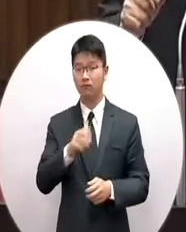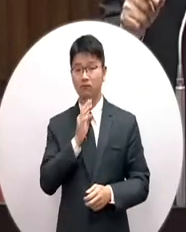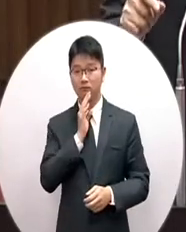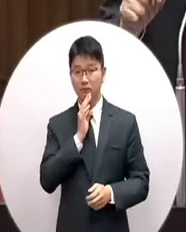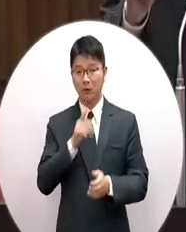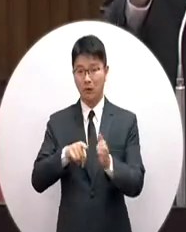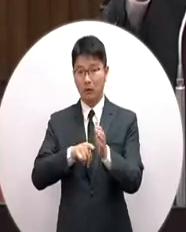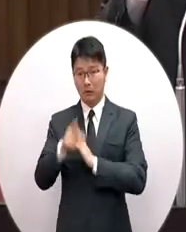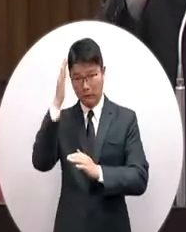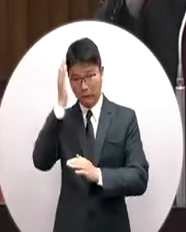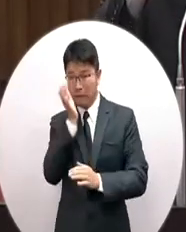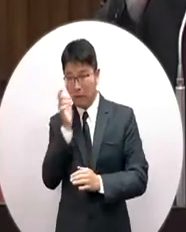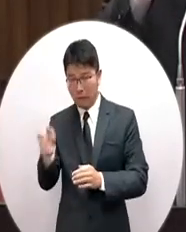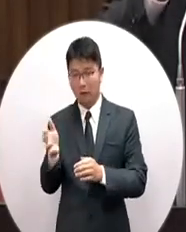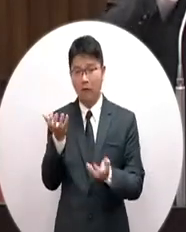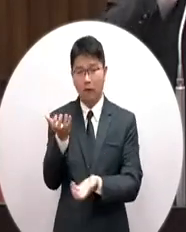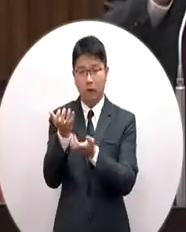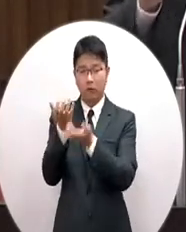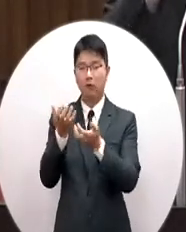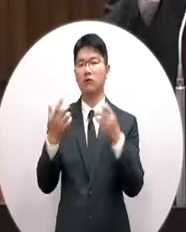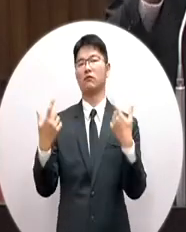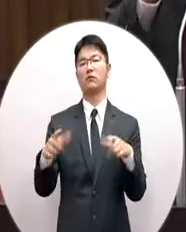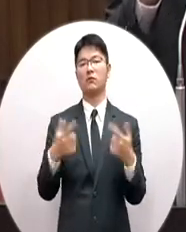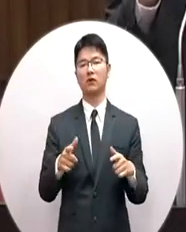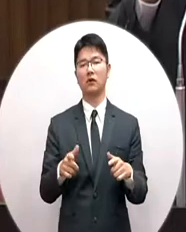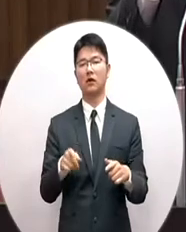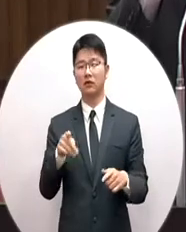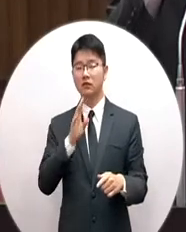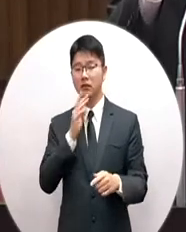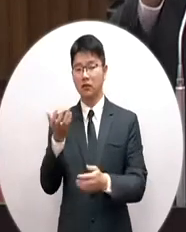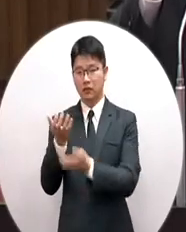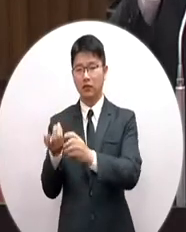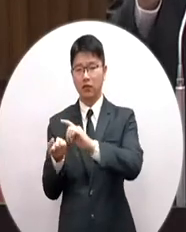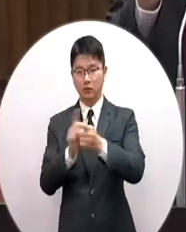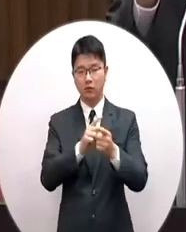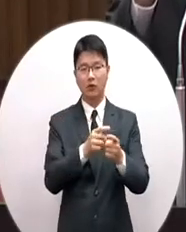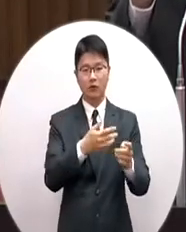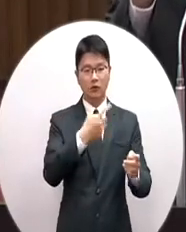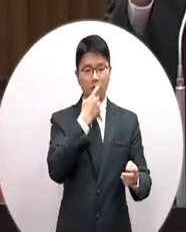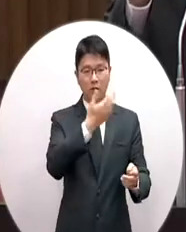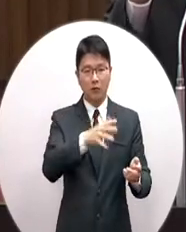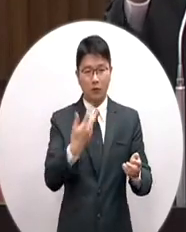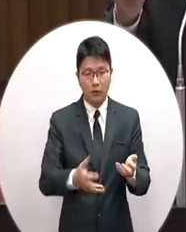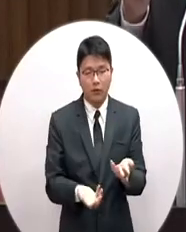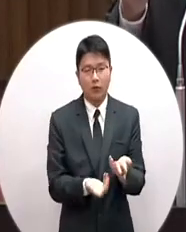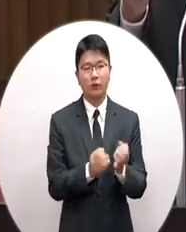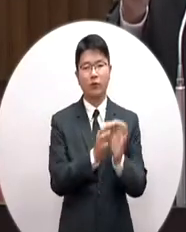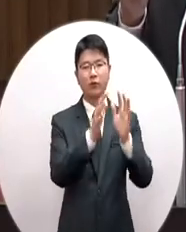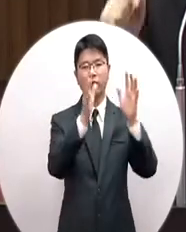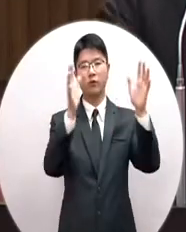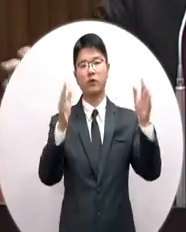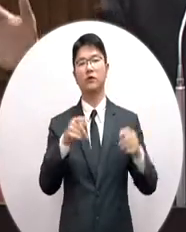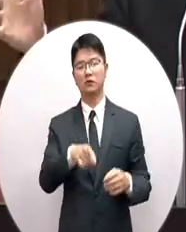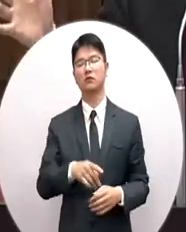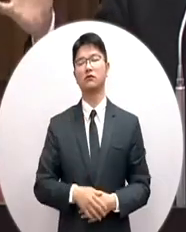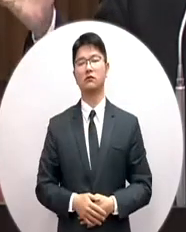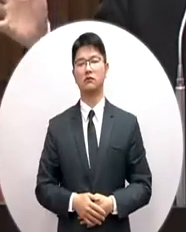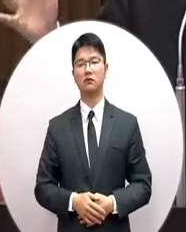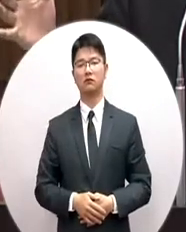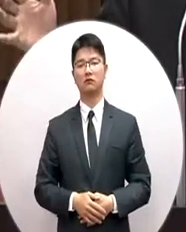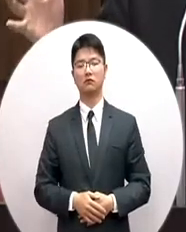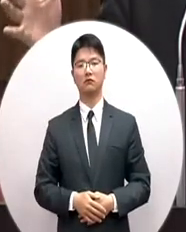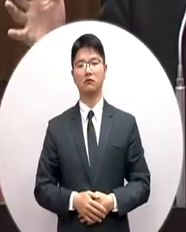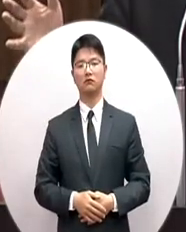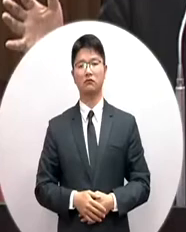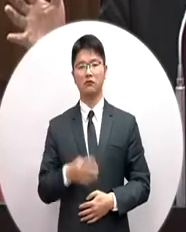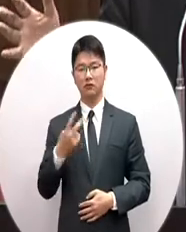接烧煤，它是烧变成气化之后烧氢跟一氧化碳。再来就是我